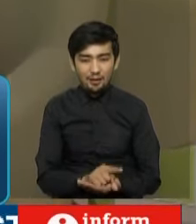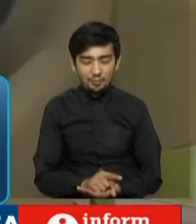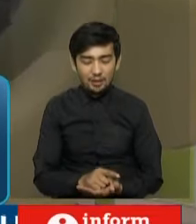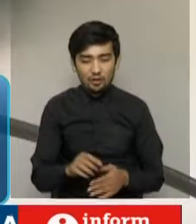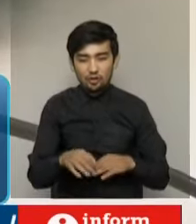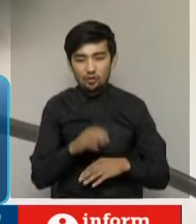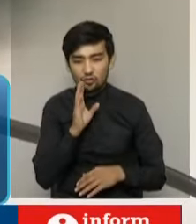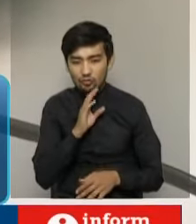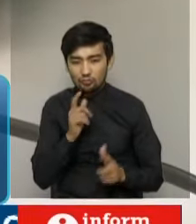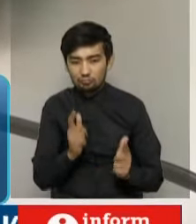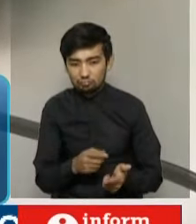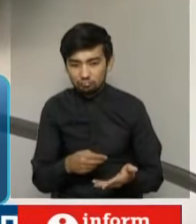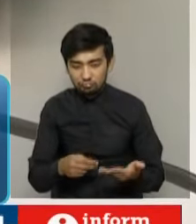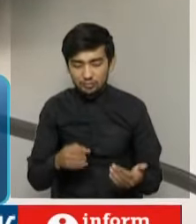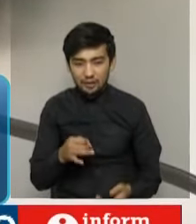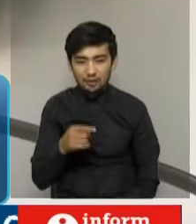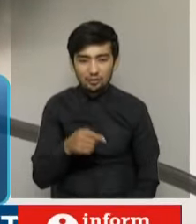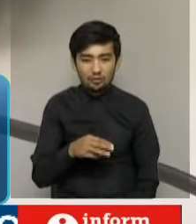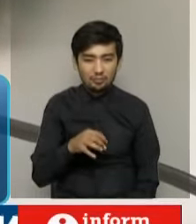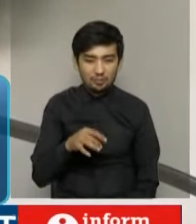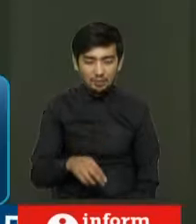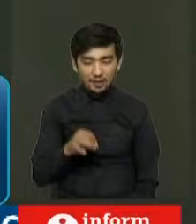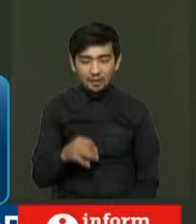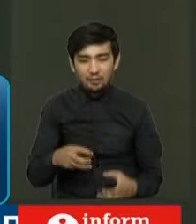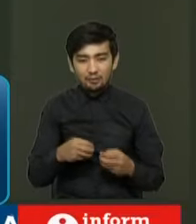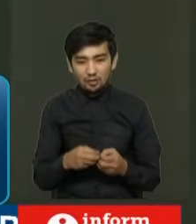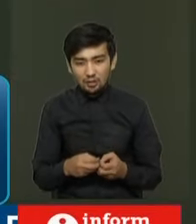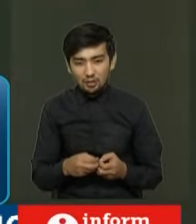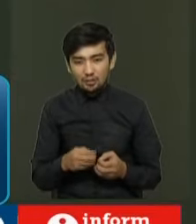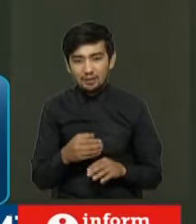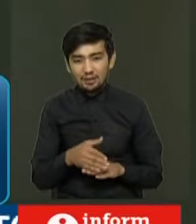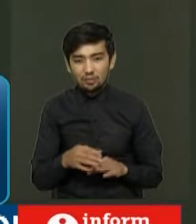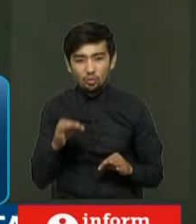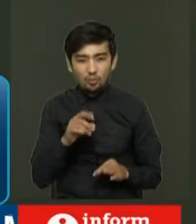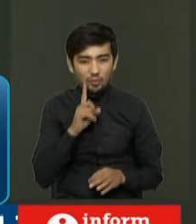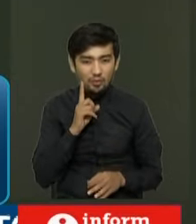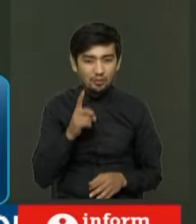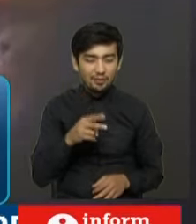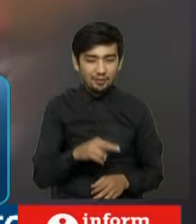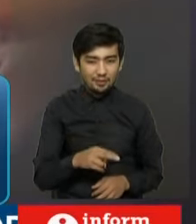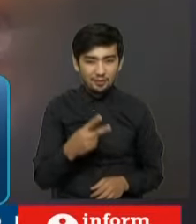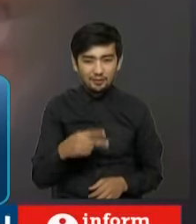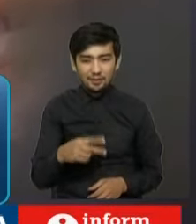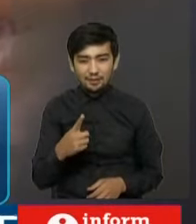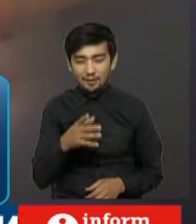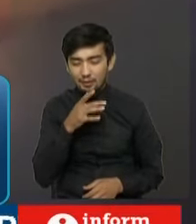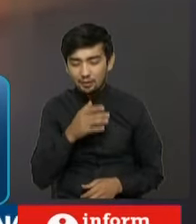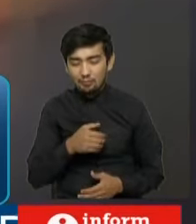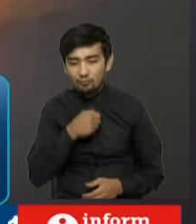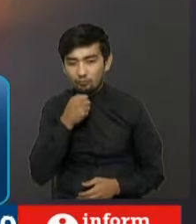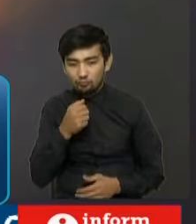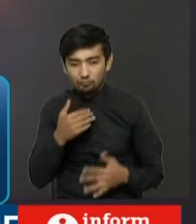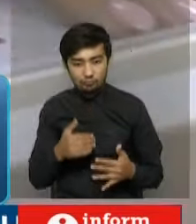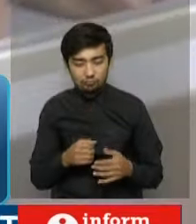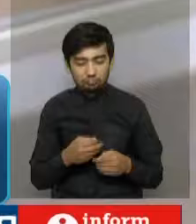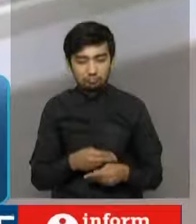на займы свыше 1000 МРП, а также ужесточили условия кредитования для молодежи младше 21 года. Но эксперты уверены,